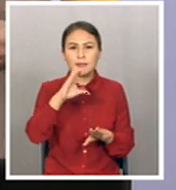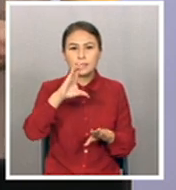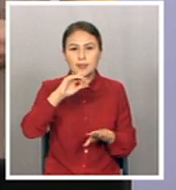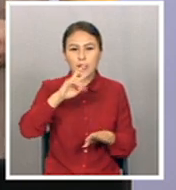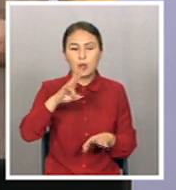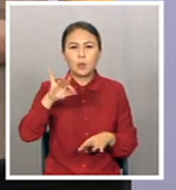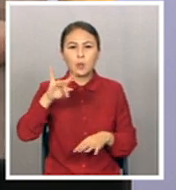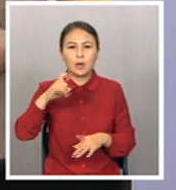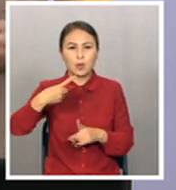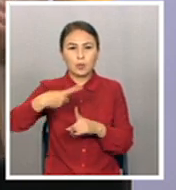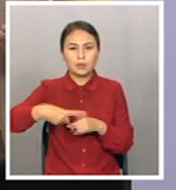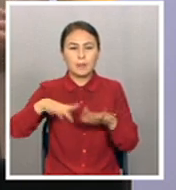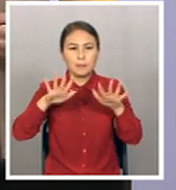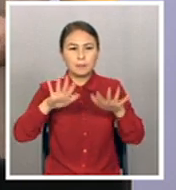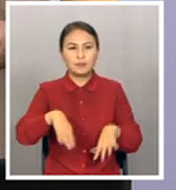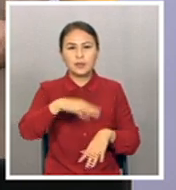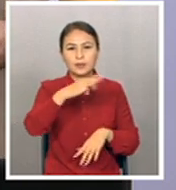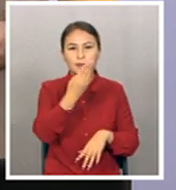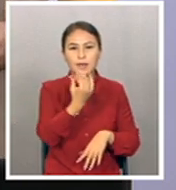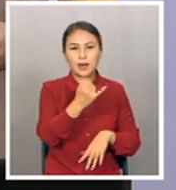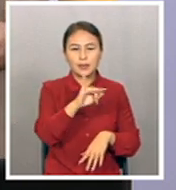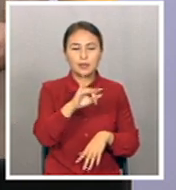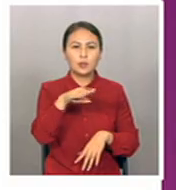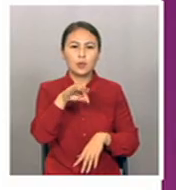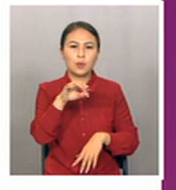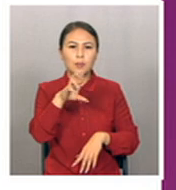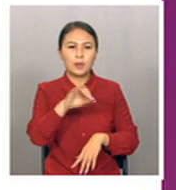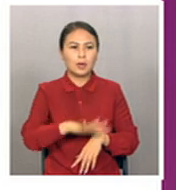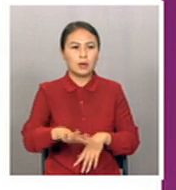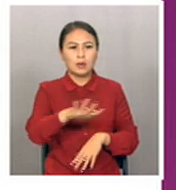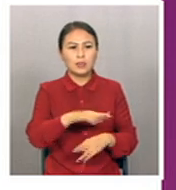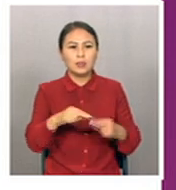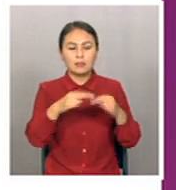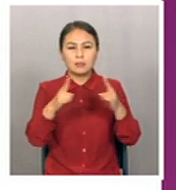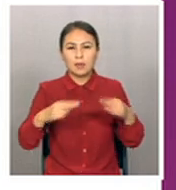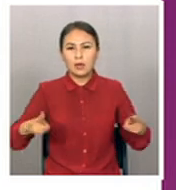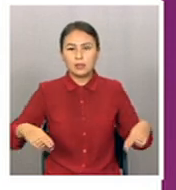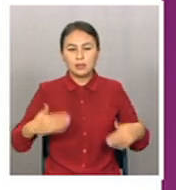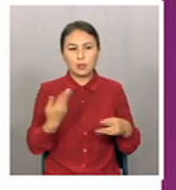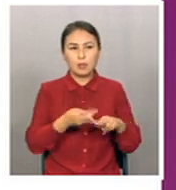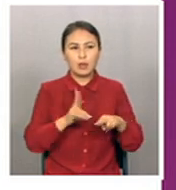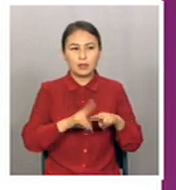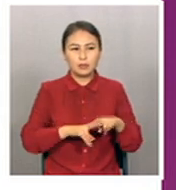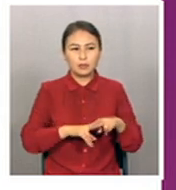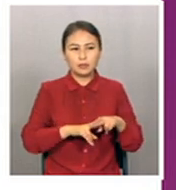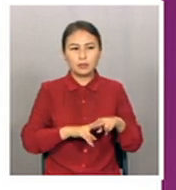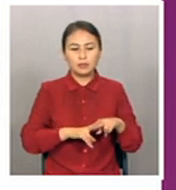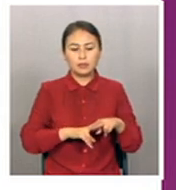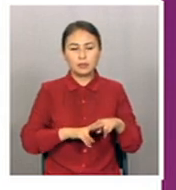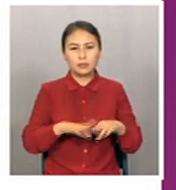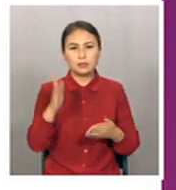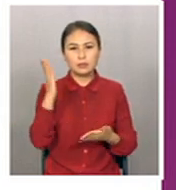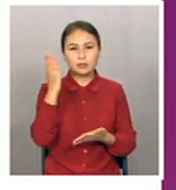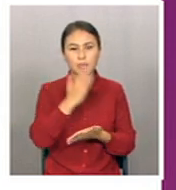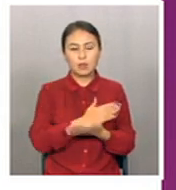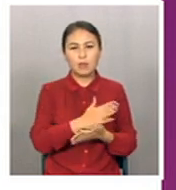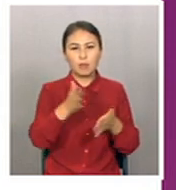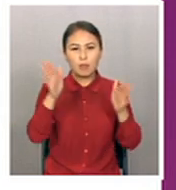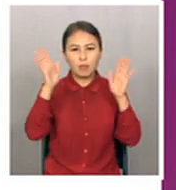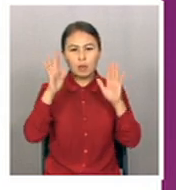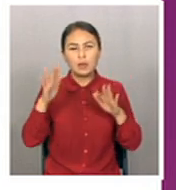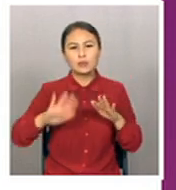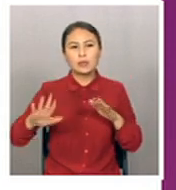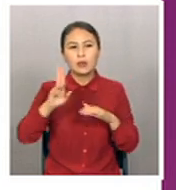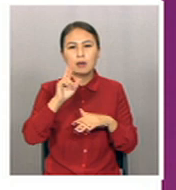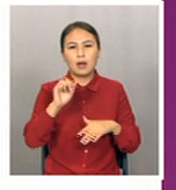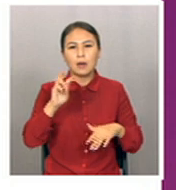өзенінің аралығында орналасқан Тайтөбеде үлкен қамал салған. Ғұн тілінде ақ батыс, ал мола қамал деген